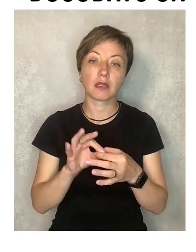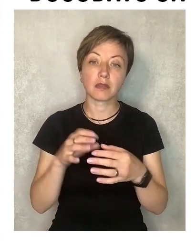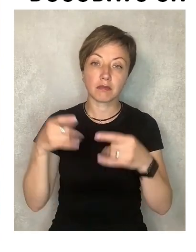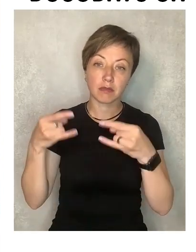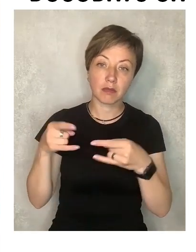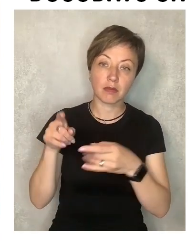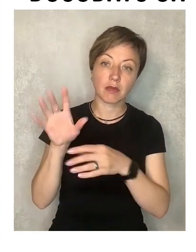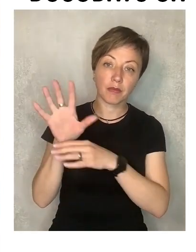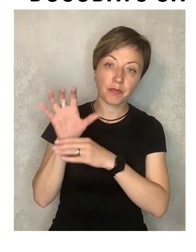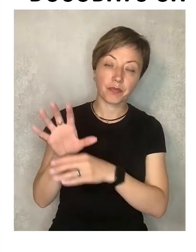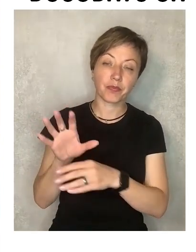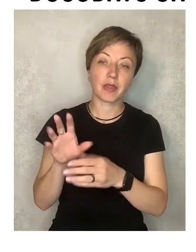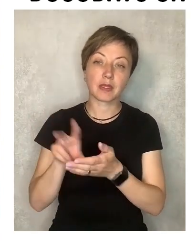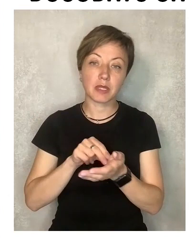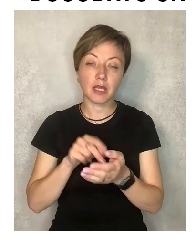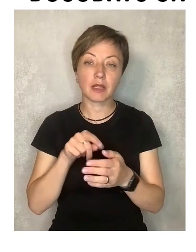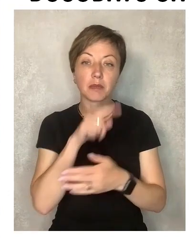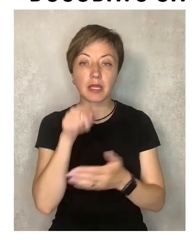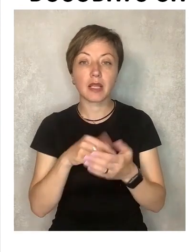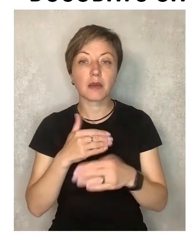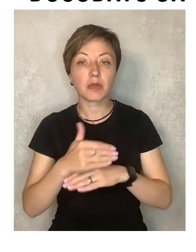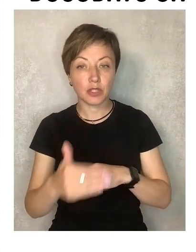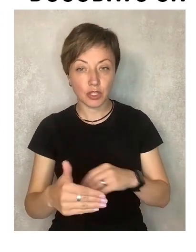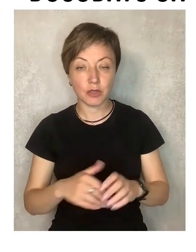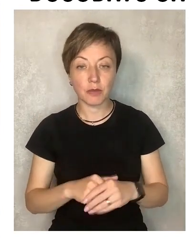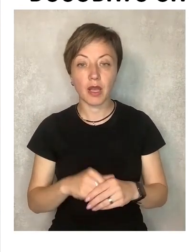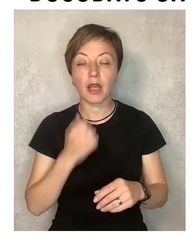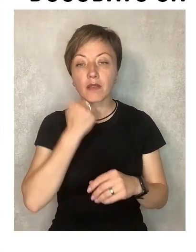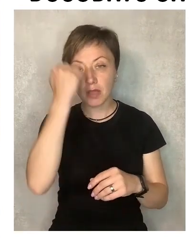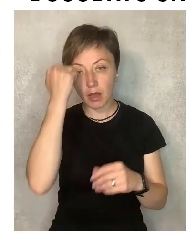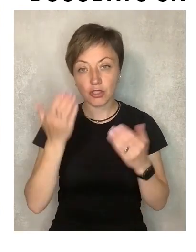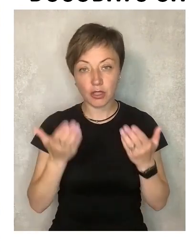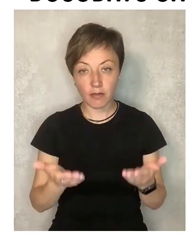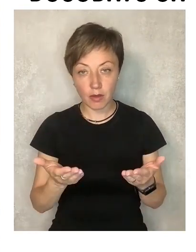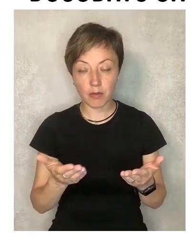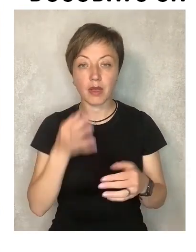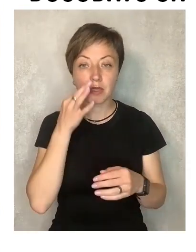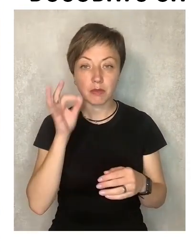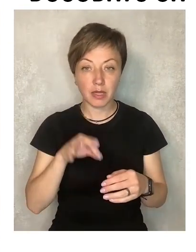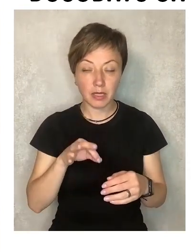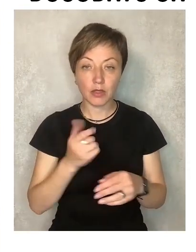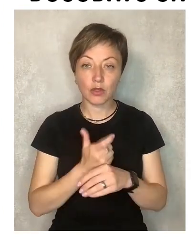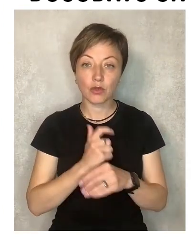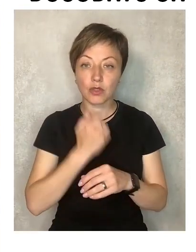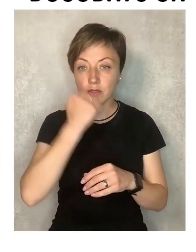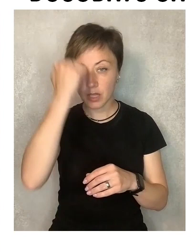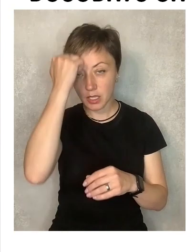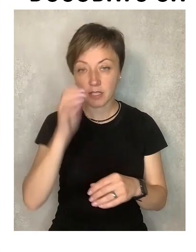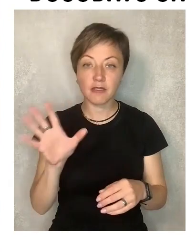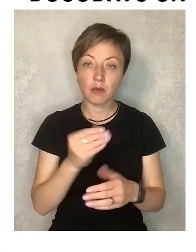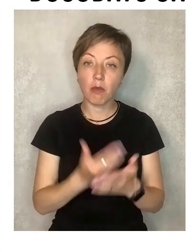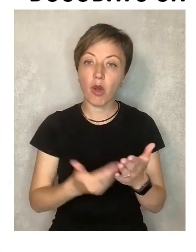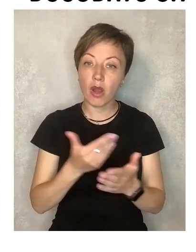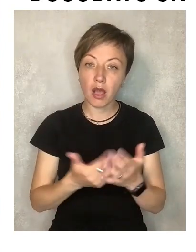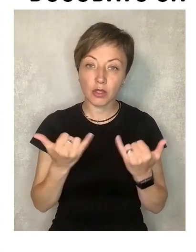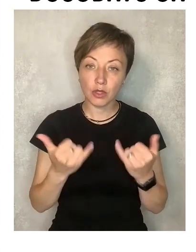їх записати і задати питання пізніше. Я дуже вдячна нашим експерткам, дуже вдячна за всі поради, які ви сьогодні